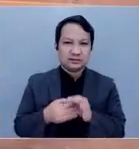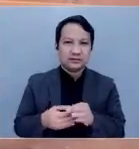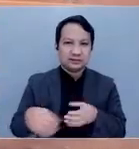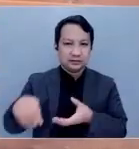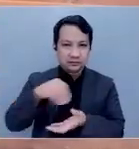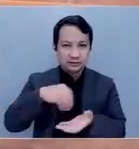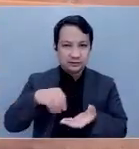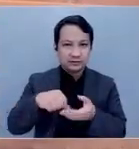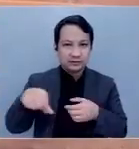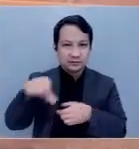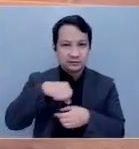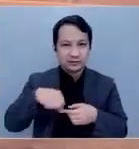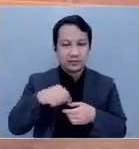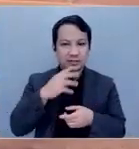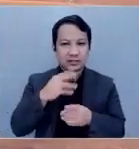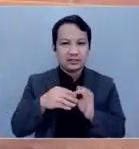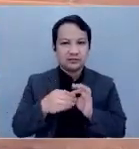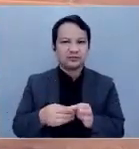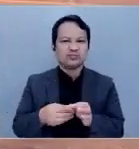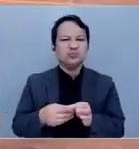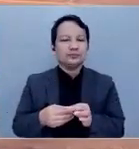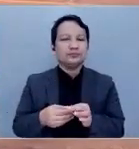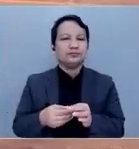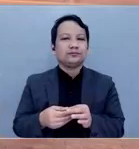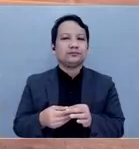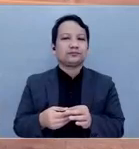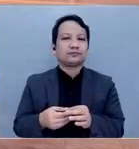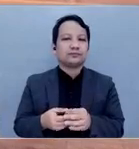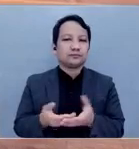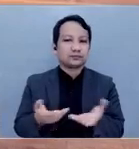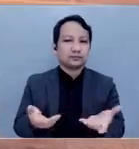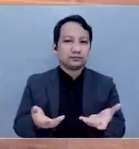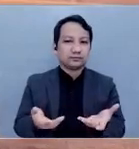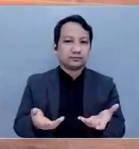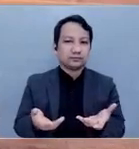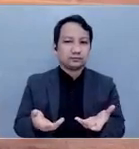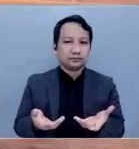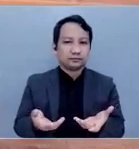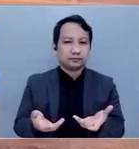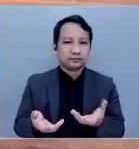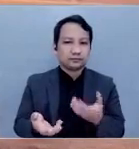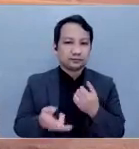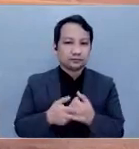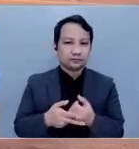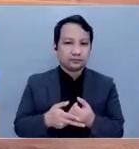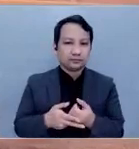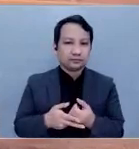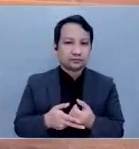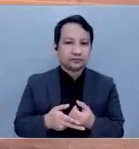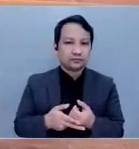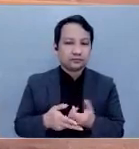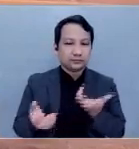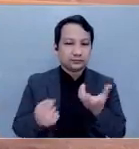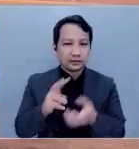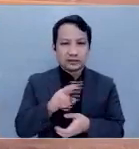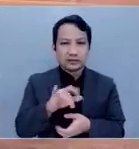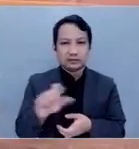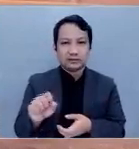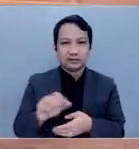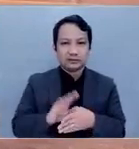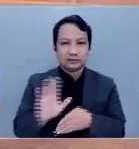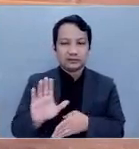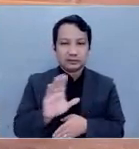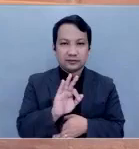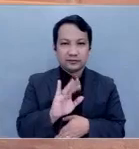sauce, pampalasa. At syempre, tinira natin yung stock na. And then we have our broccoli for source of our vitamins, minerals, and your fiber. We